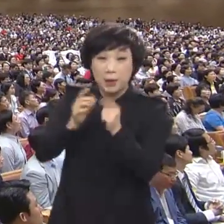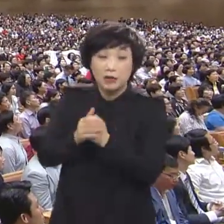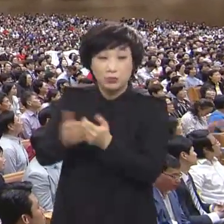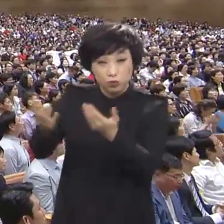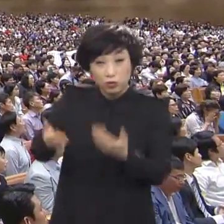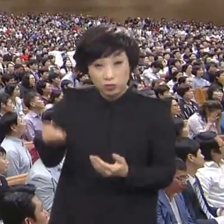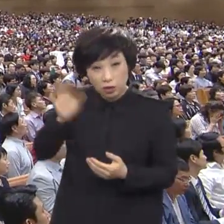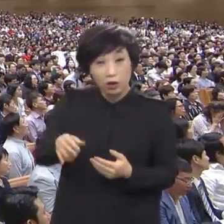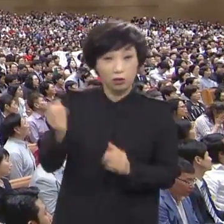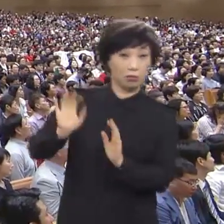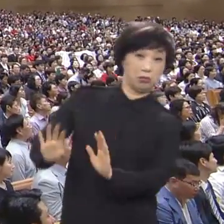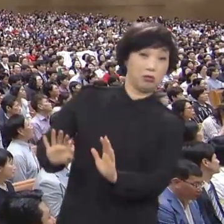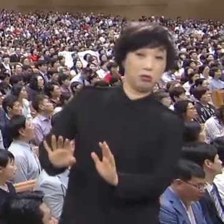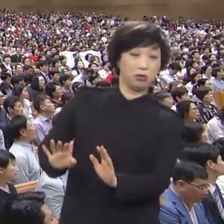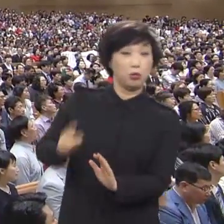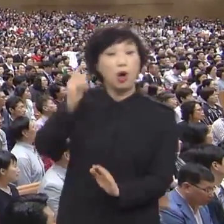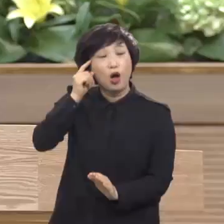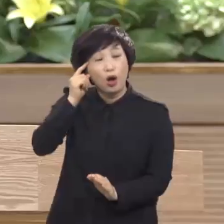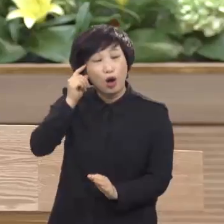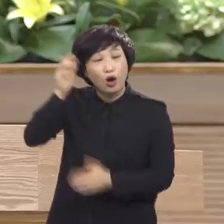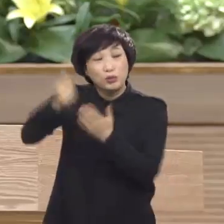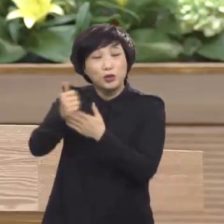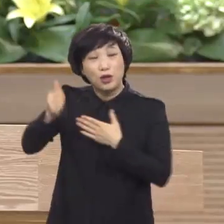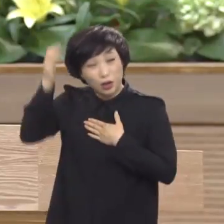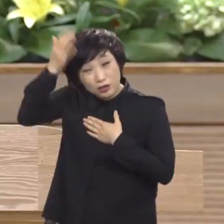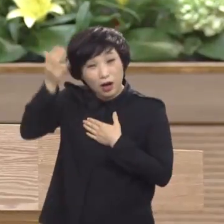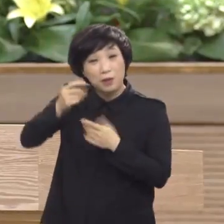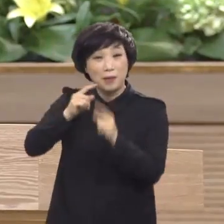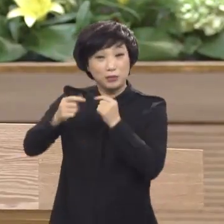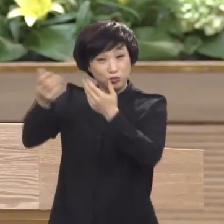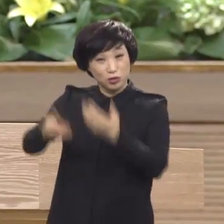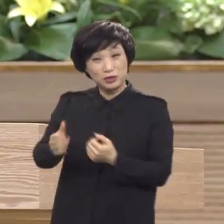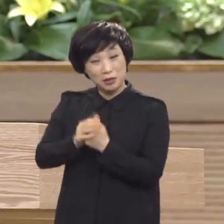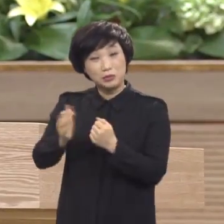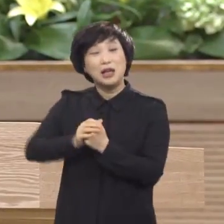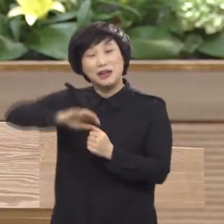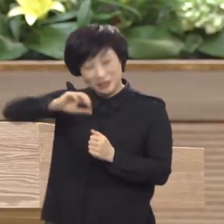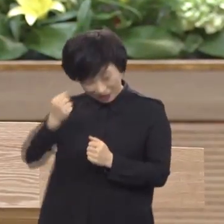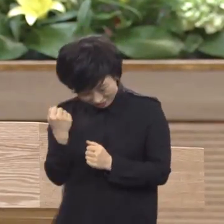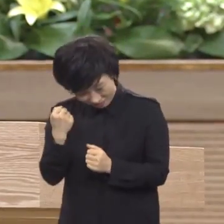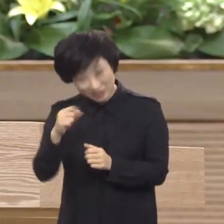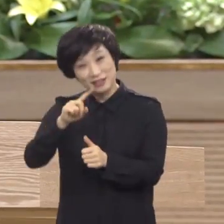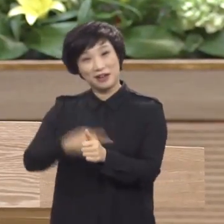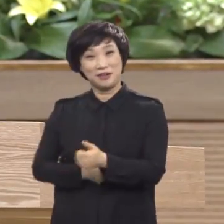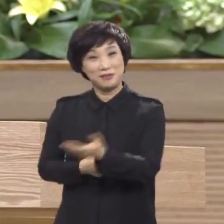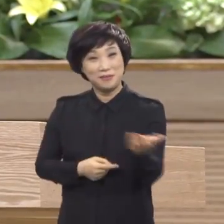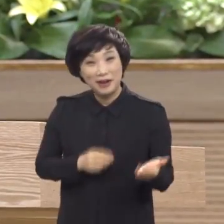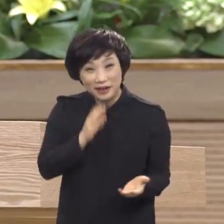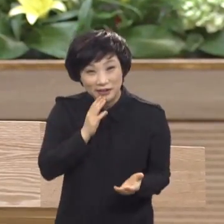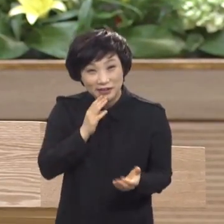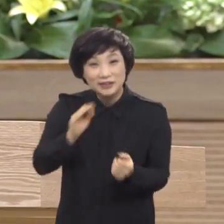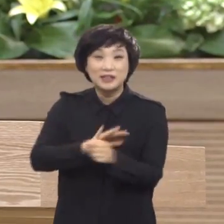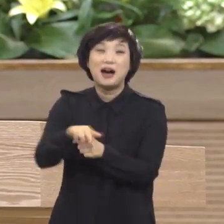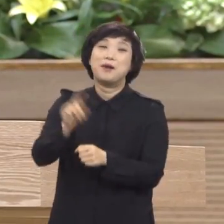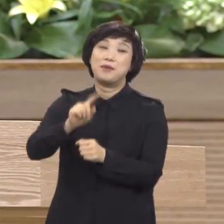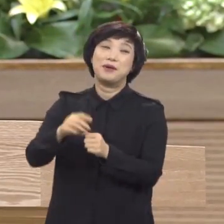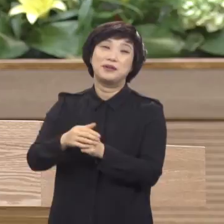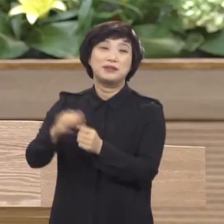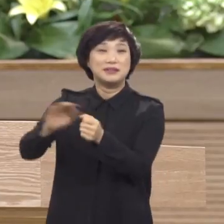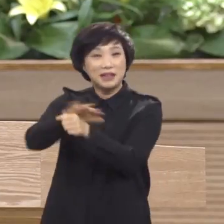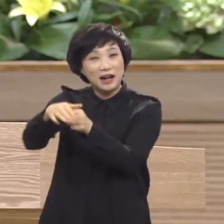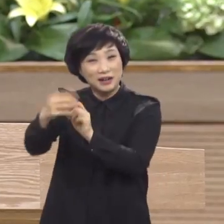말씀하신 이를 사랑하지 않겠어요? 그가 날 사랑해서 주시는 말씀인데, 우리는 사랑은 사랑으로 만나야